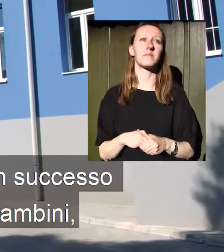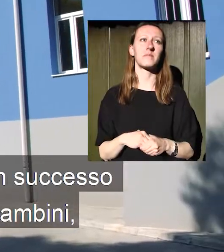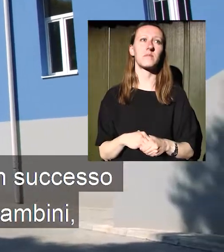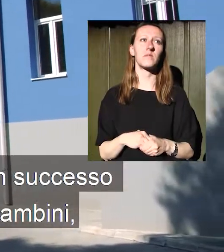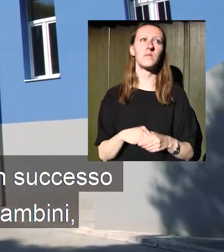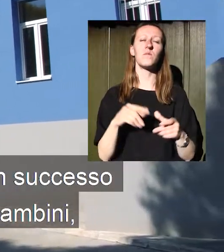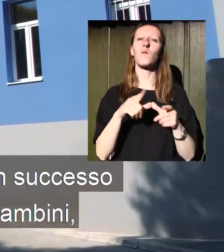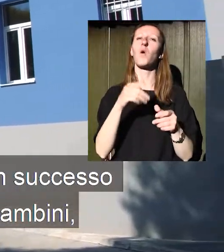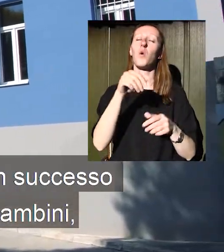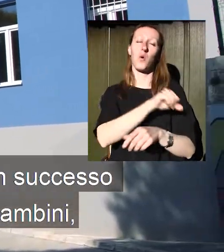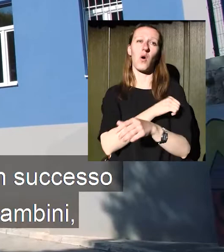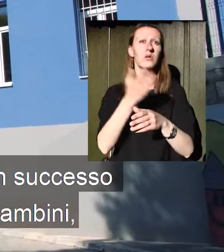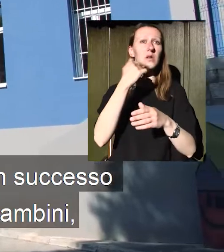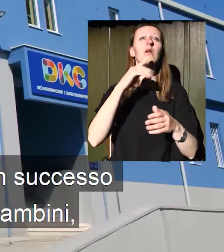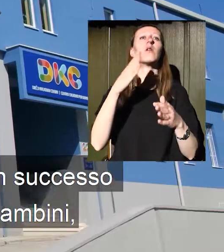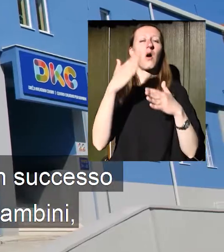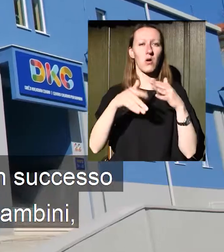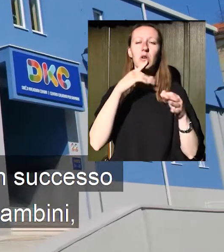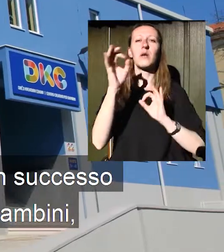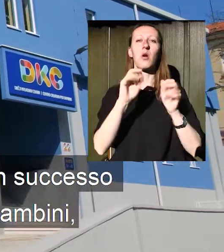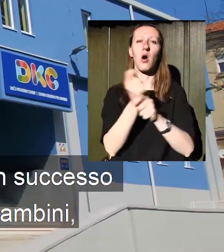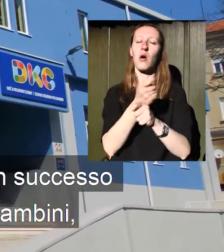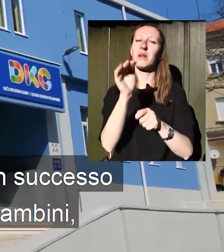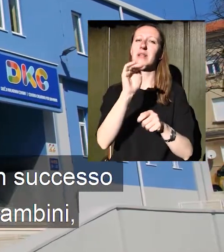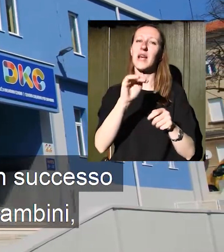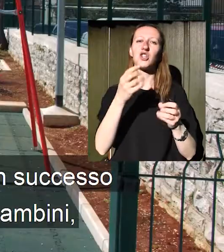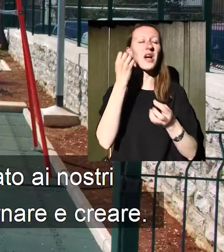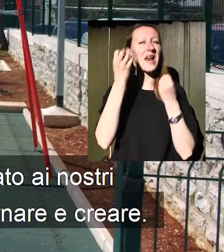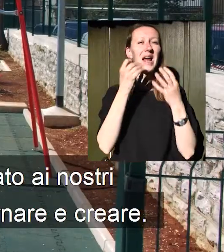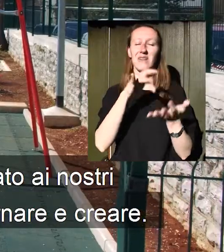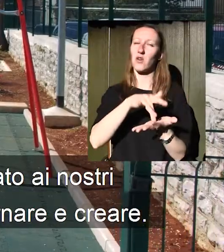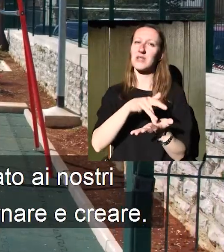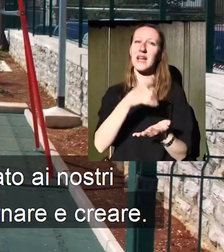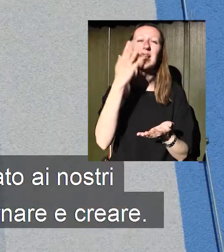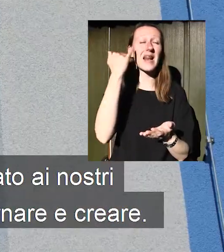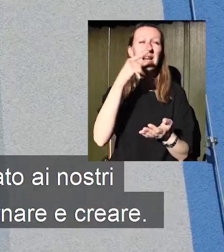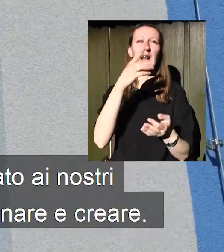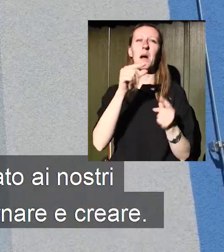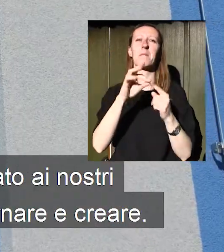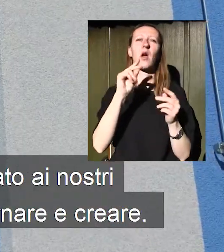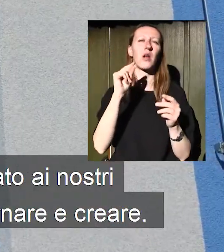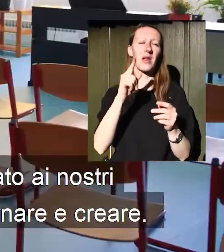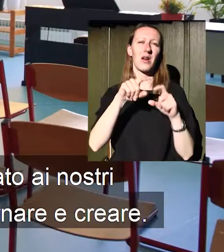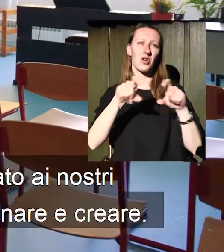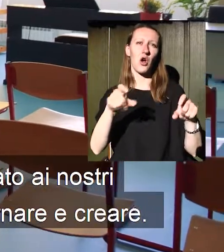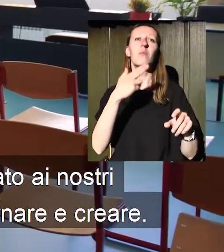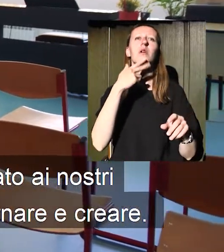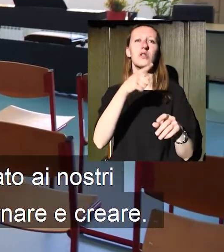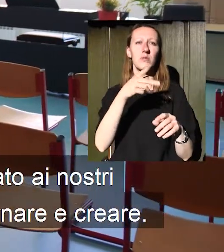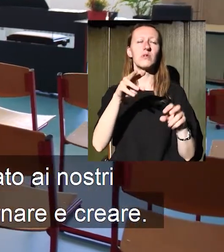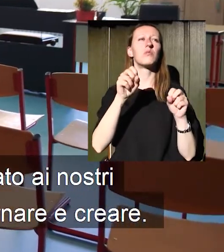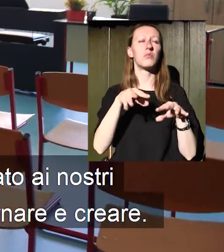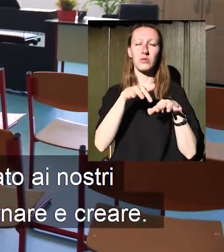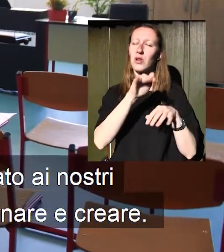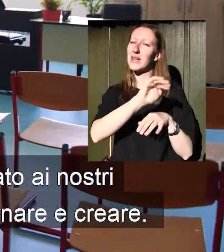U godini za nama uspješno je okončan projekt obnove Dječjeg kreativnog centra, nekadašnjeg pionirskog doma, čime smo pulskim